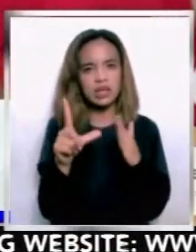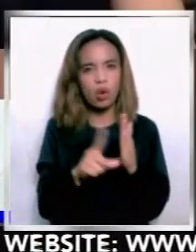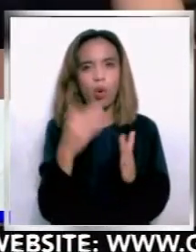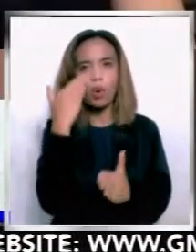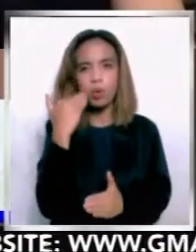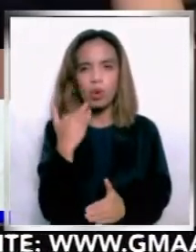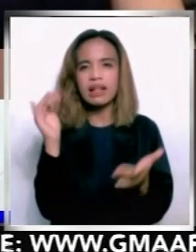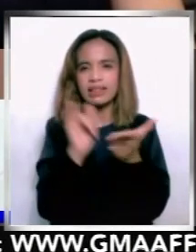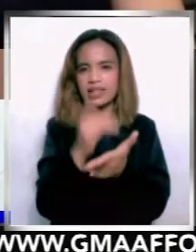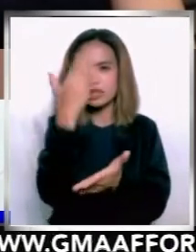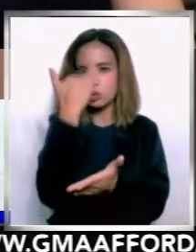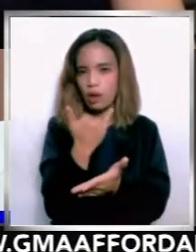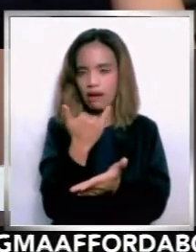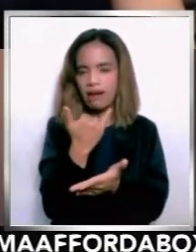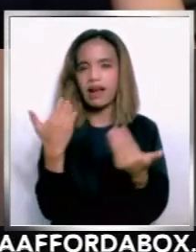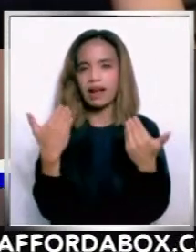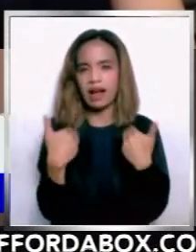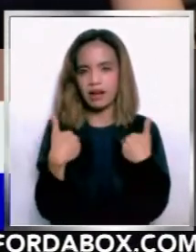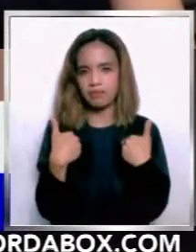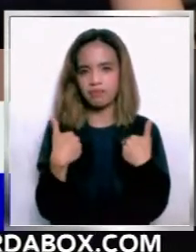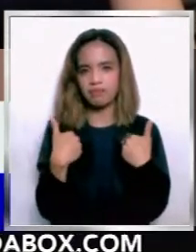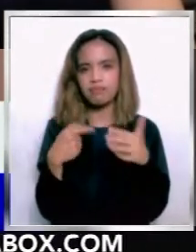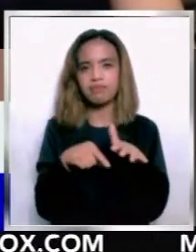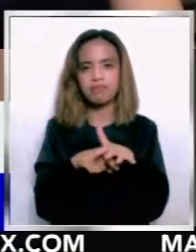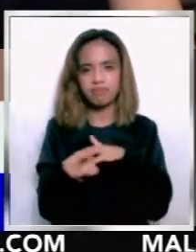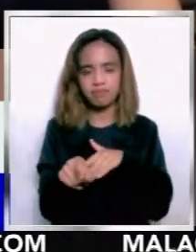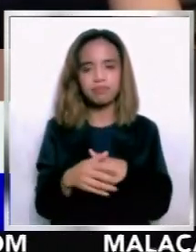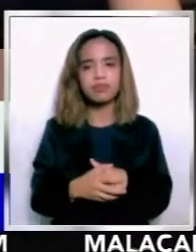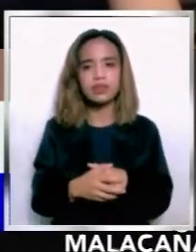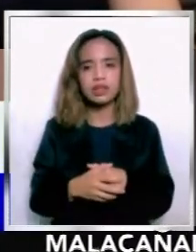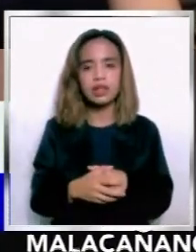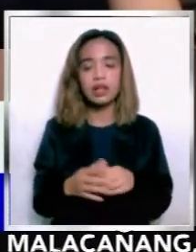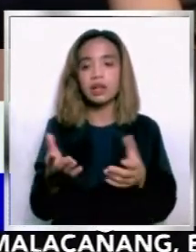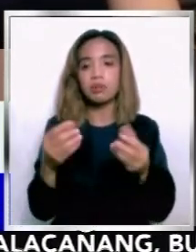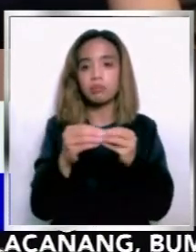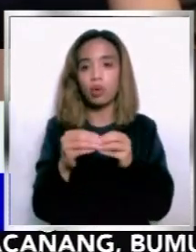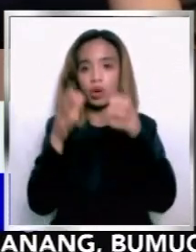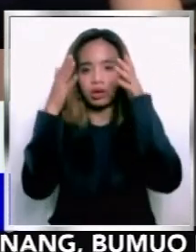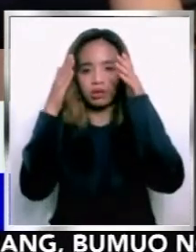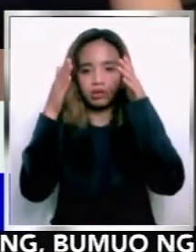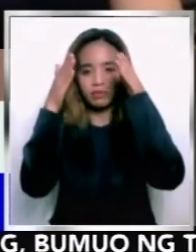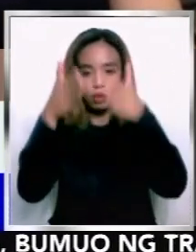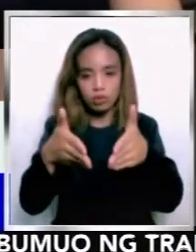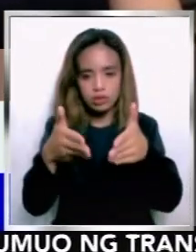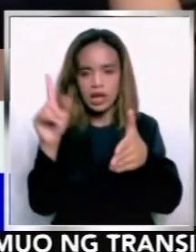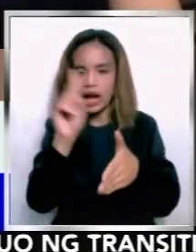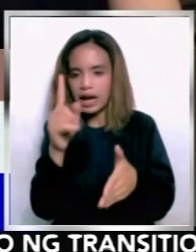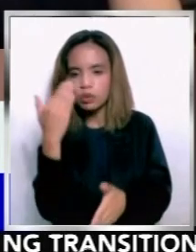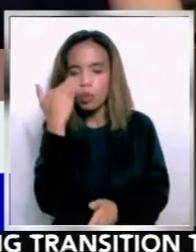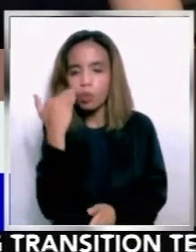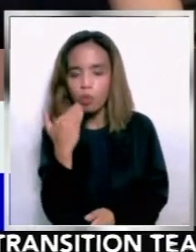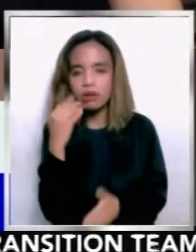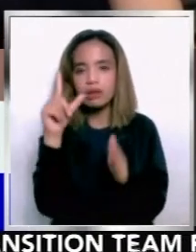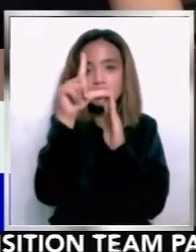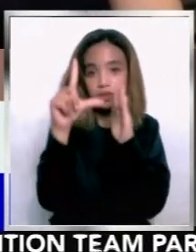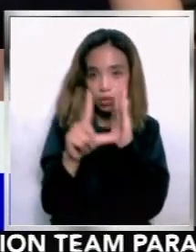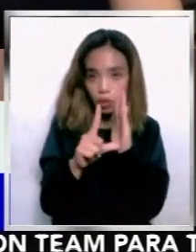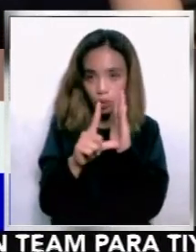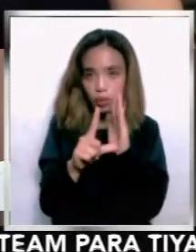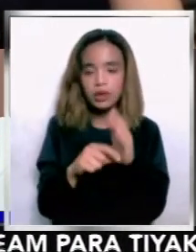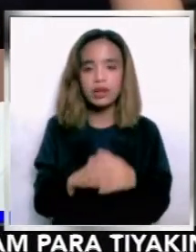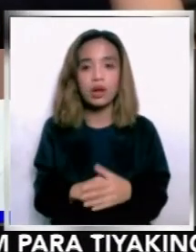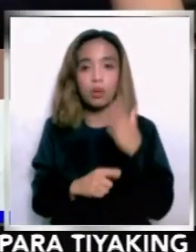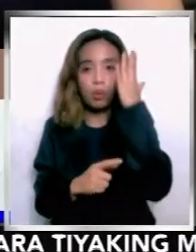rin. We're focused on identifying gaps in the law, in the current legal framework that we have, para mas